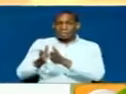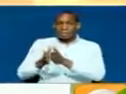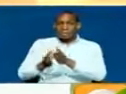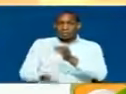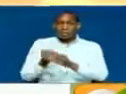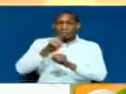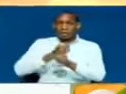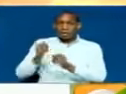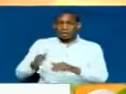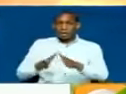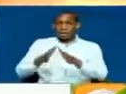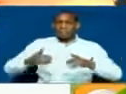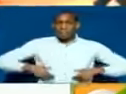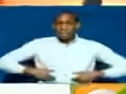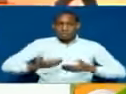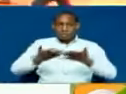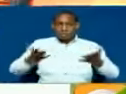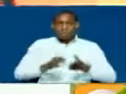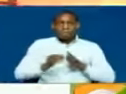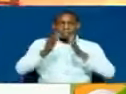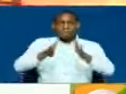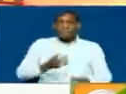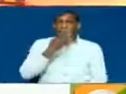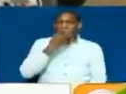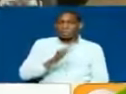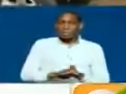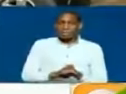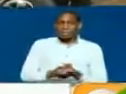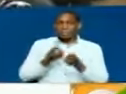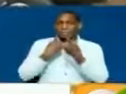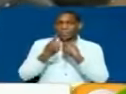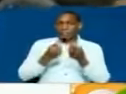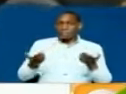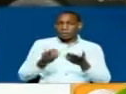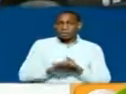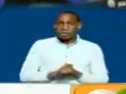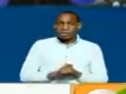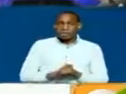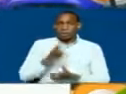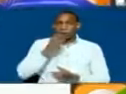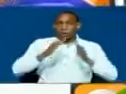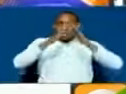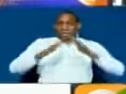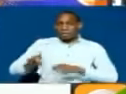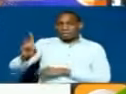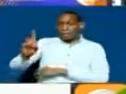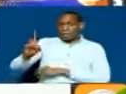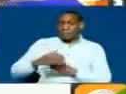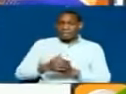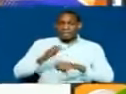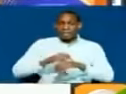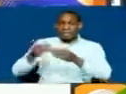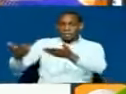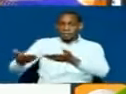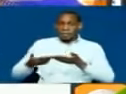kubuni nafasi za ajira kwa vijana hao. Kiongozi huyo wa ODM alikuwa anazungumza katika jumba la Chungwa jijini Nairobi